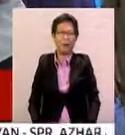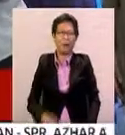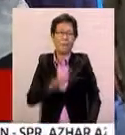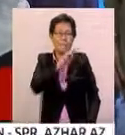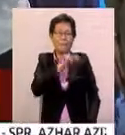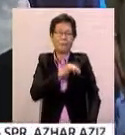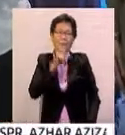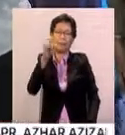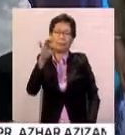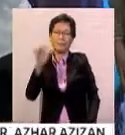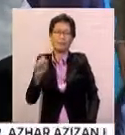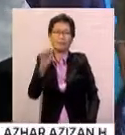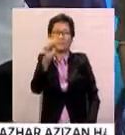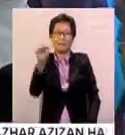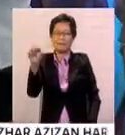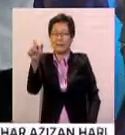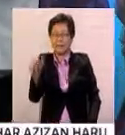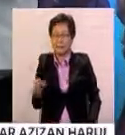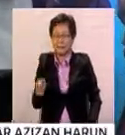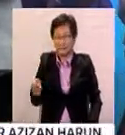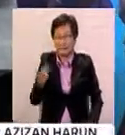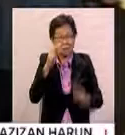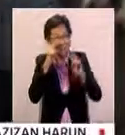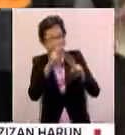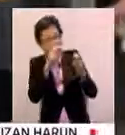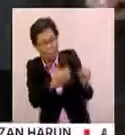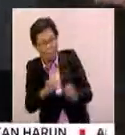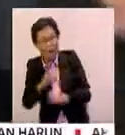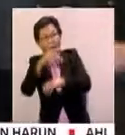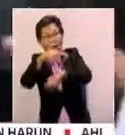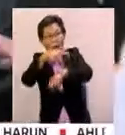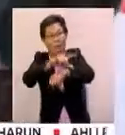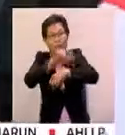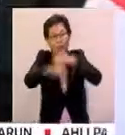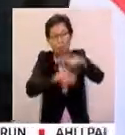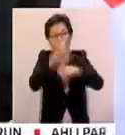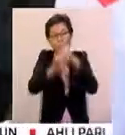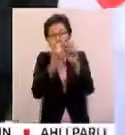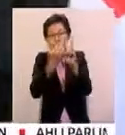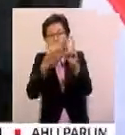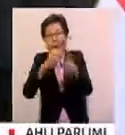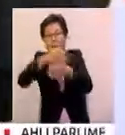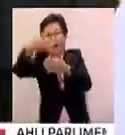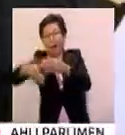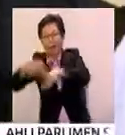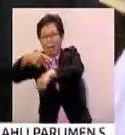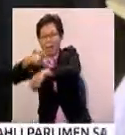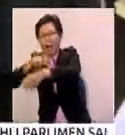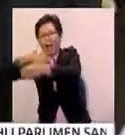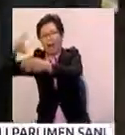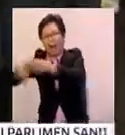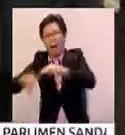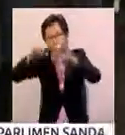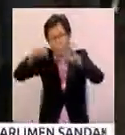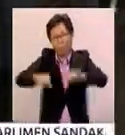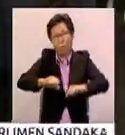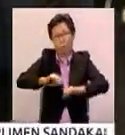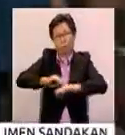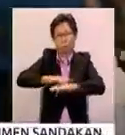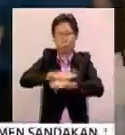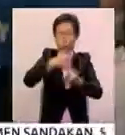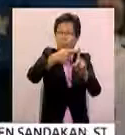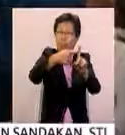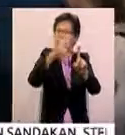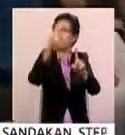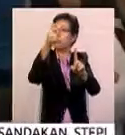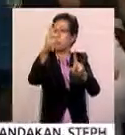Menteri Belia dan Sukan Syed Saddiq Syed Abdul Rahman melihat penganjuran LTDL 2019 yang berakhir di Pulau Langkawi mampu memberi impak yang lebih